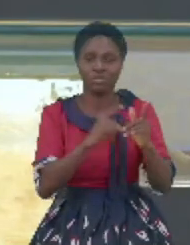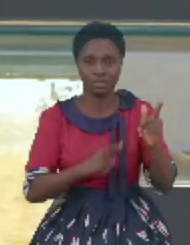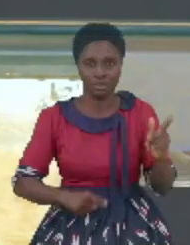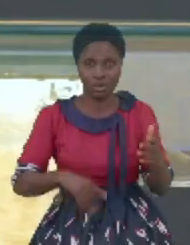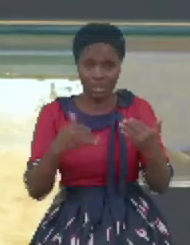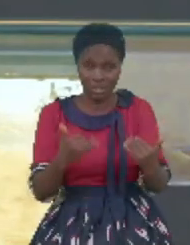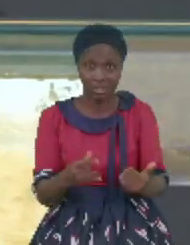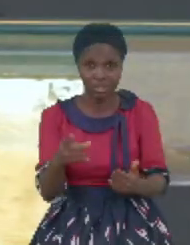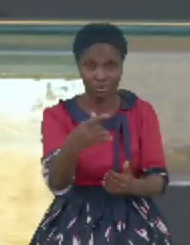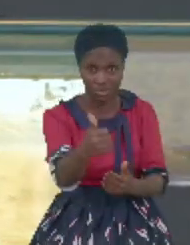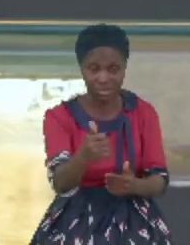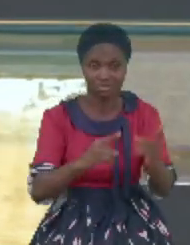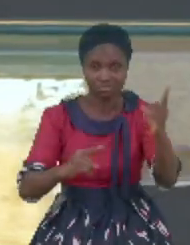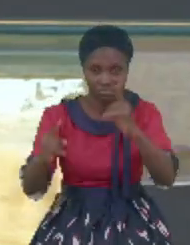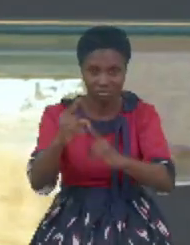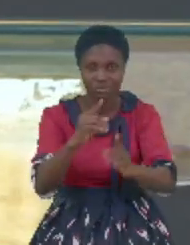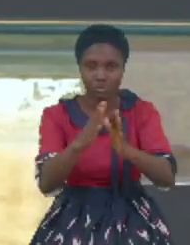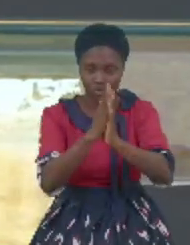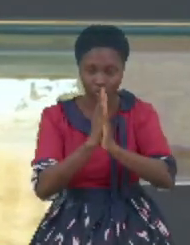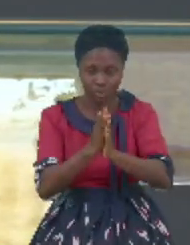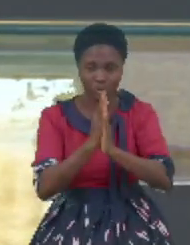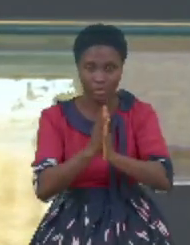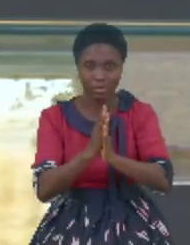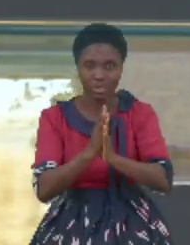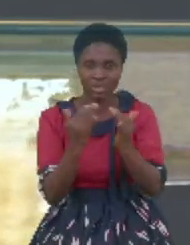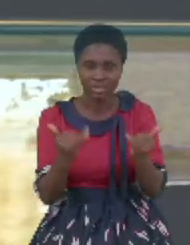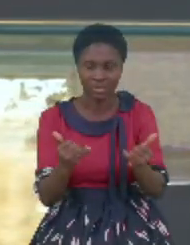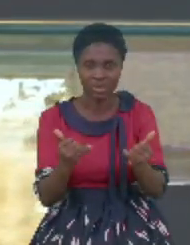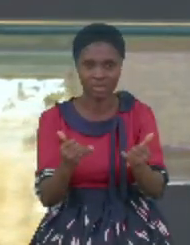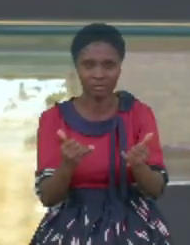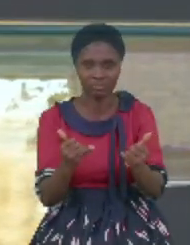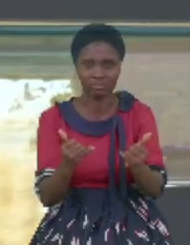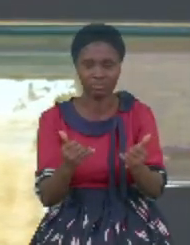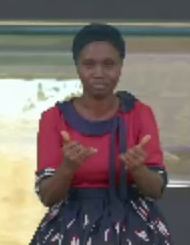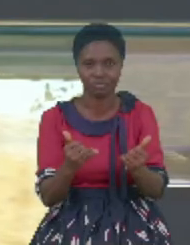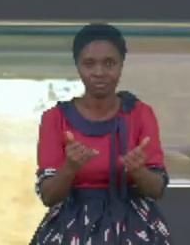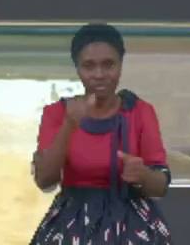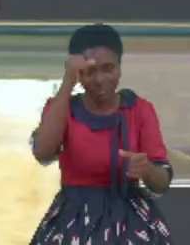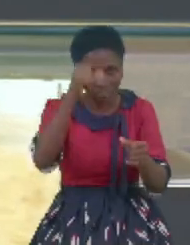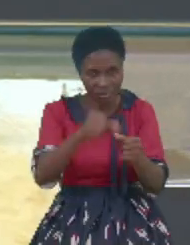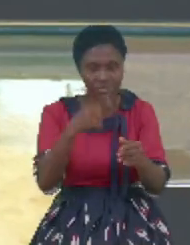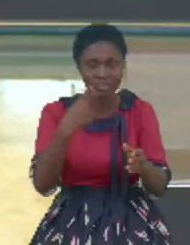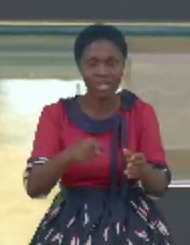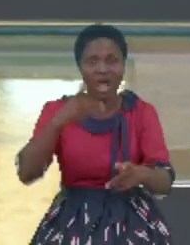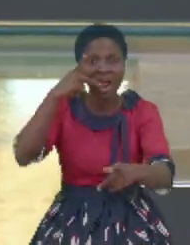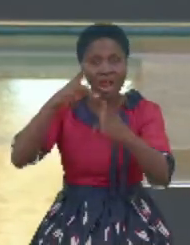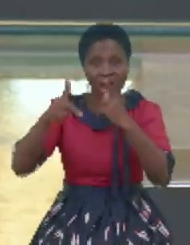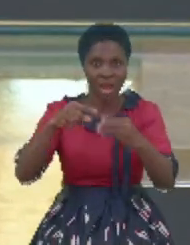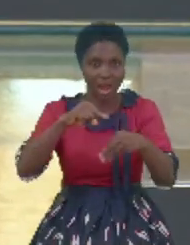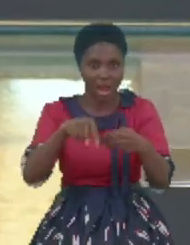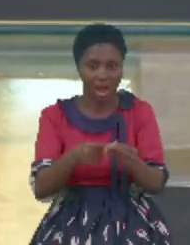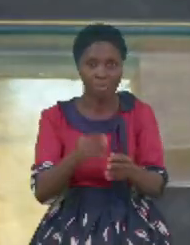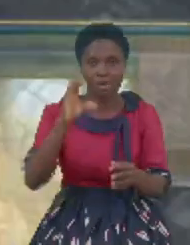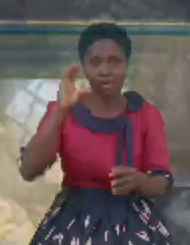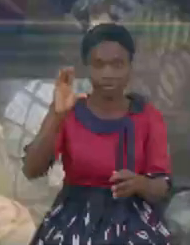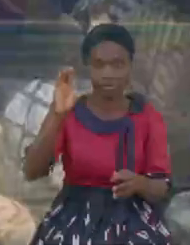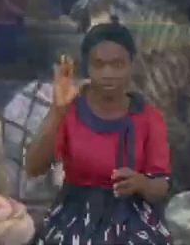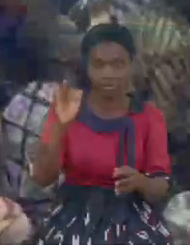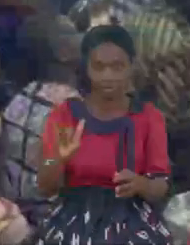L'accomplissement parfait de la parole de Dieu, du Seigneur. Ouvrez la bouche et parlez. Regardez.